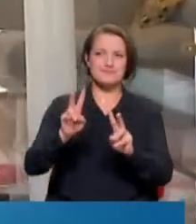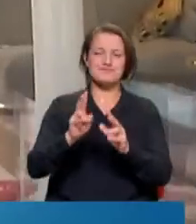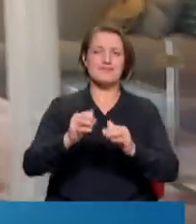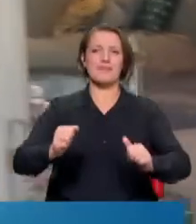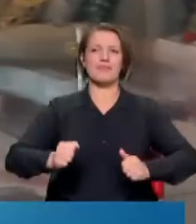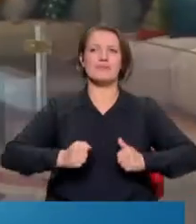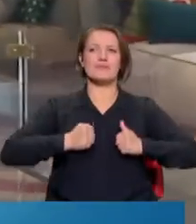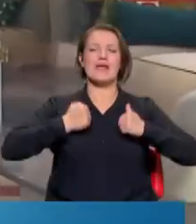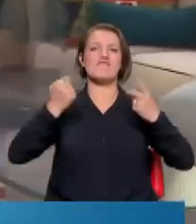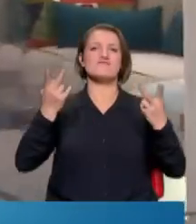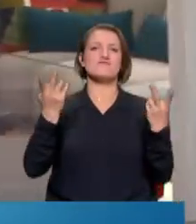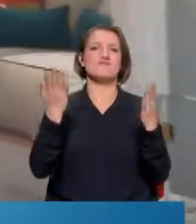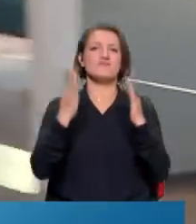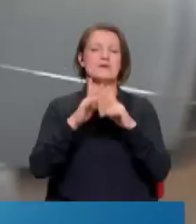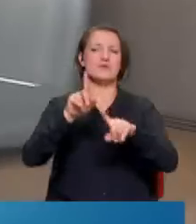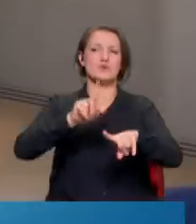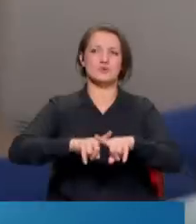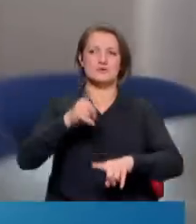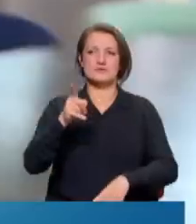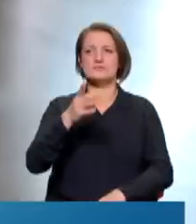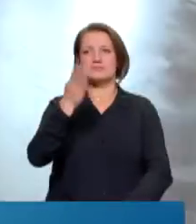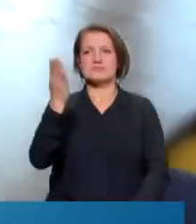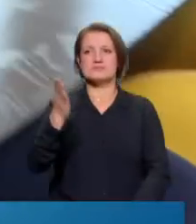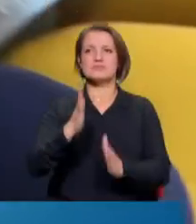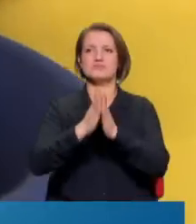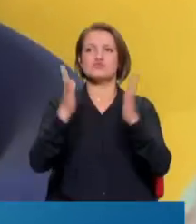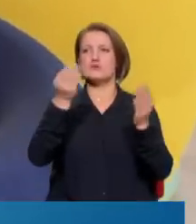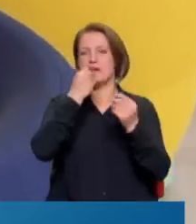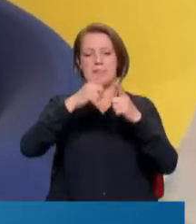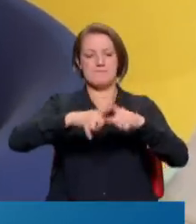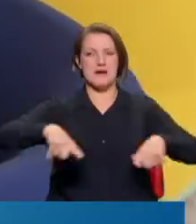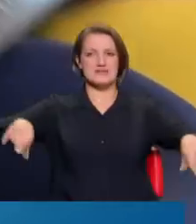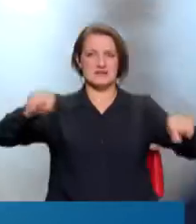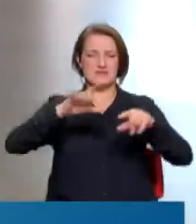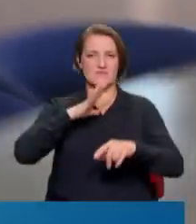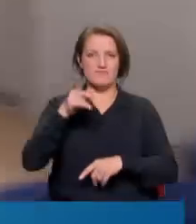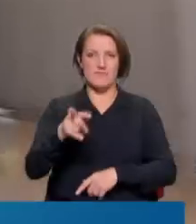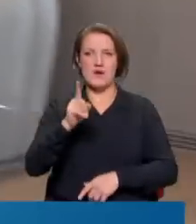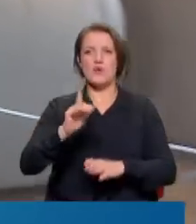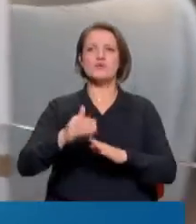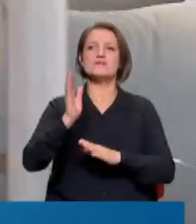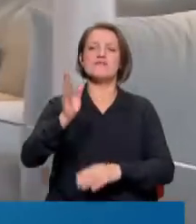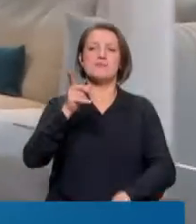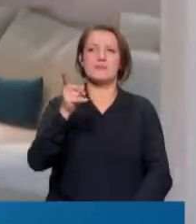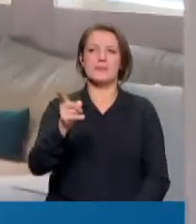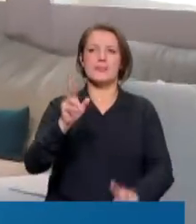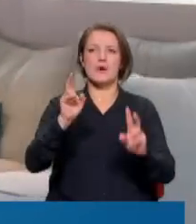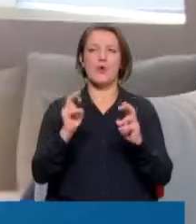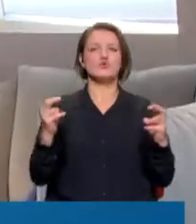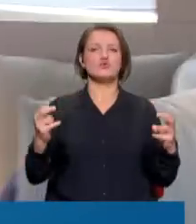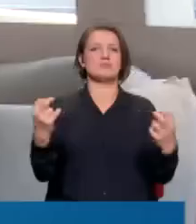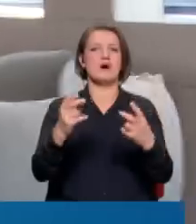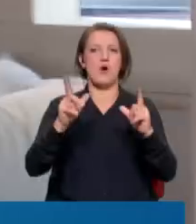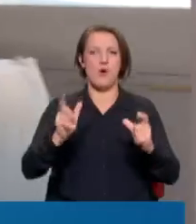devasa bir malikane görüyoruz hemen bu tarafta büyük bir yemek yeme alanı var onun devamında oturma